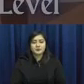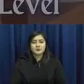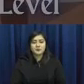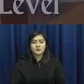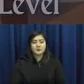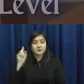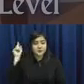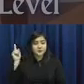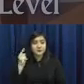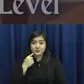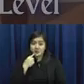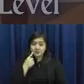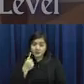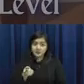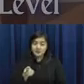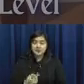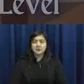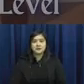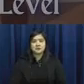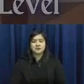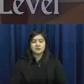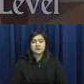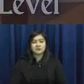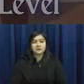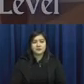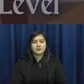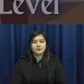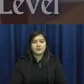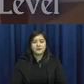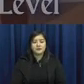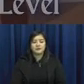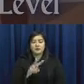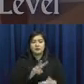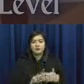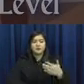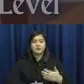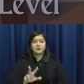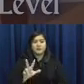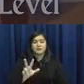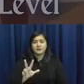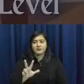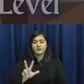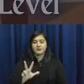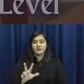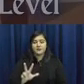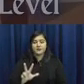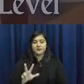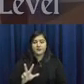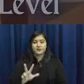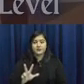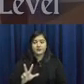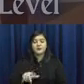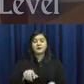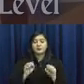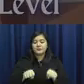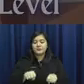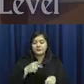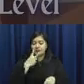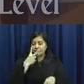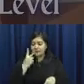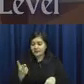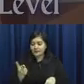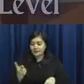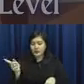yung advantage pa, actually, kung itutuloy ko pa to sa verse number 3, Sir Rudy, makikita natin dyan kung